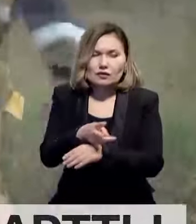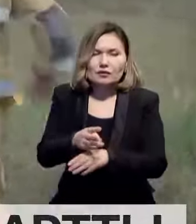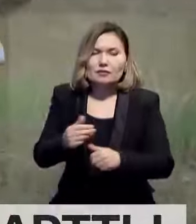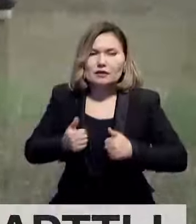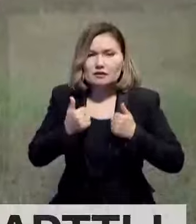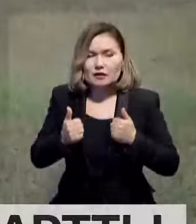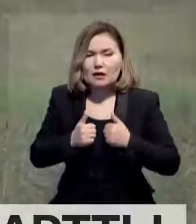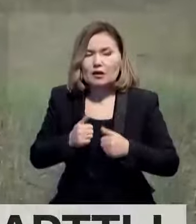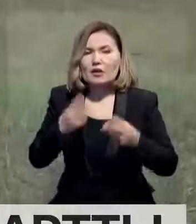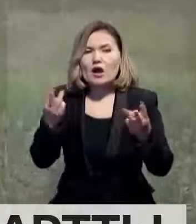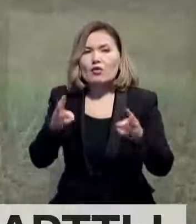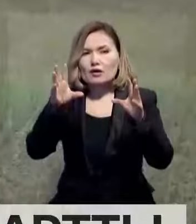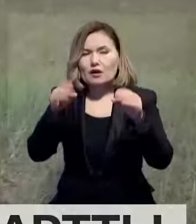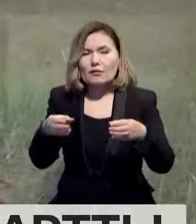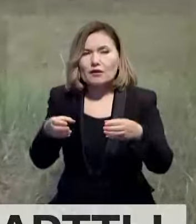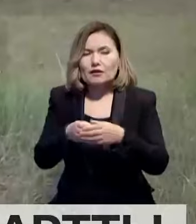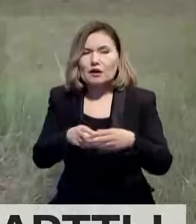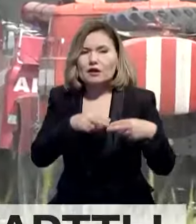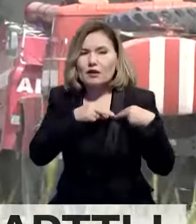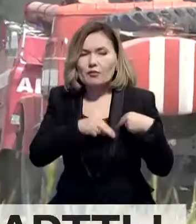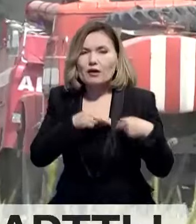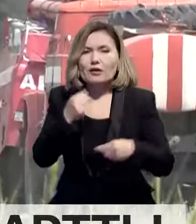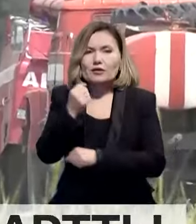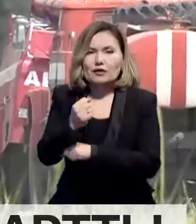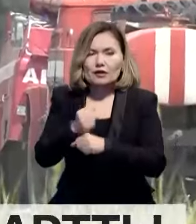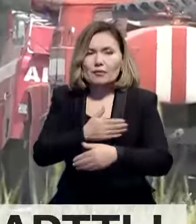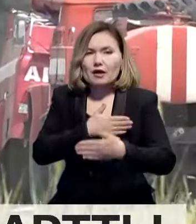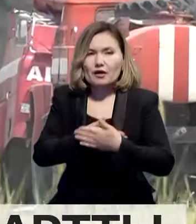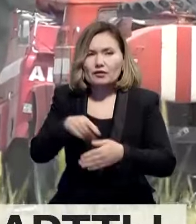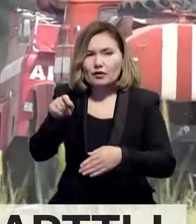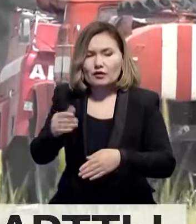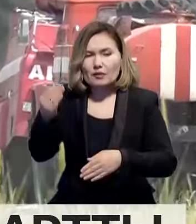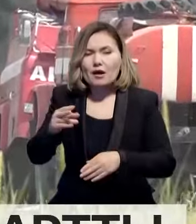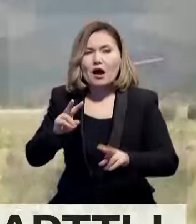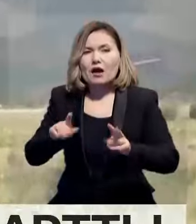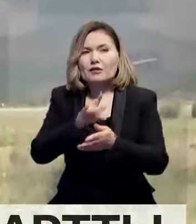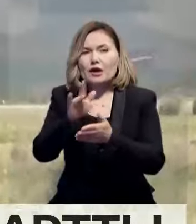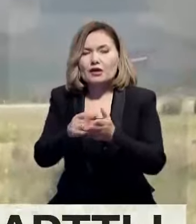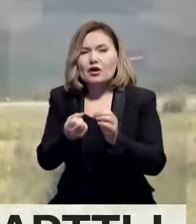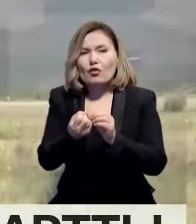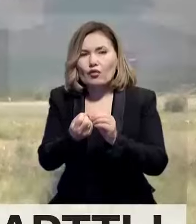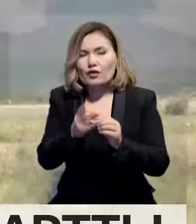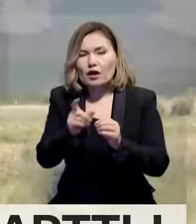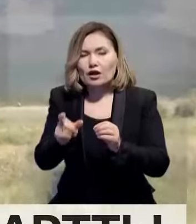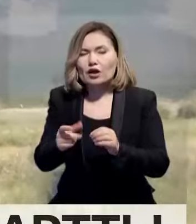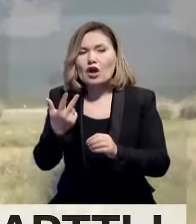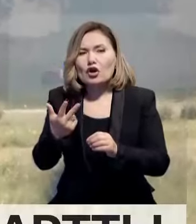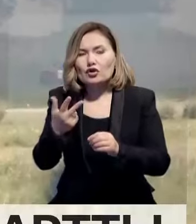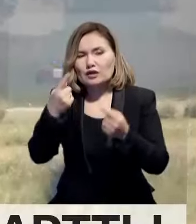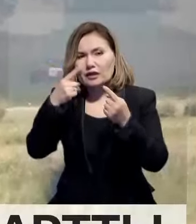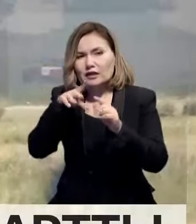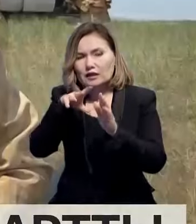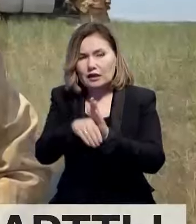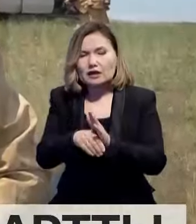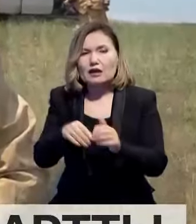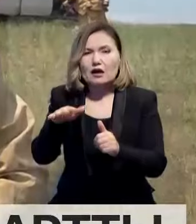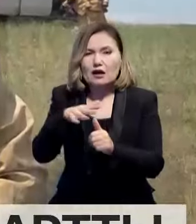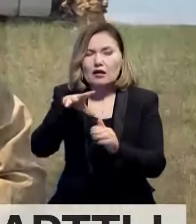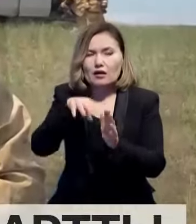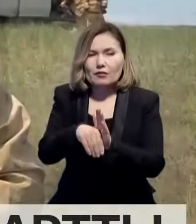Өрт сөндірушілерге бұрын осы салада еңбек еткен азаматтар да көмекке жетті. Кеше Астанадан 12 адам 3 техникамен жігіттерге жәрдемдесуге келді.